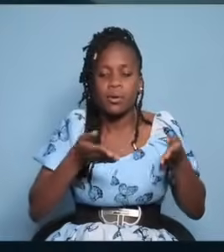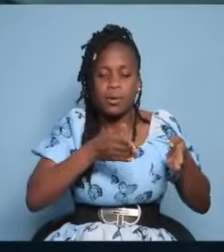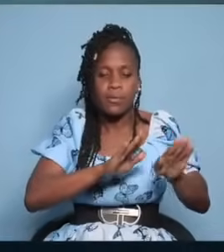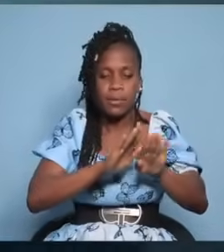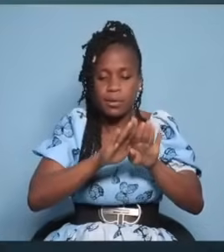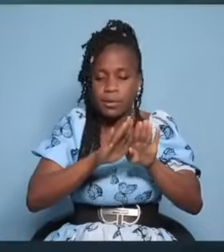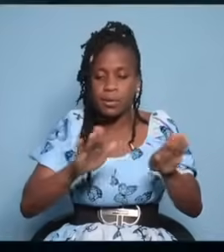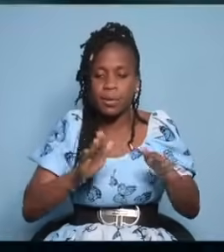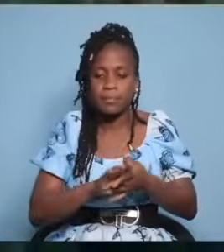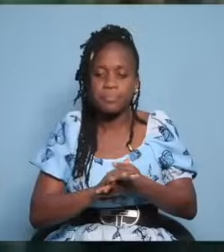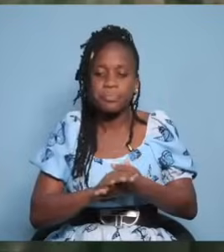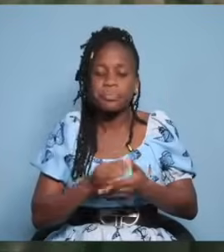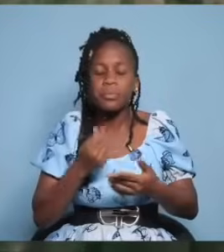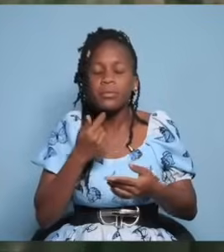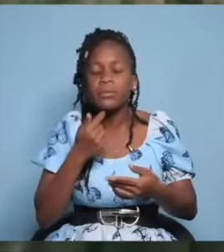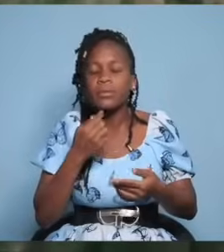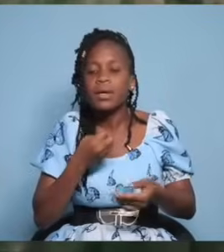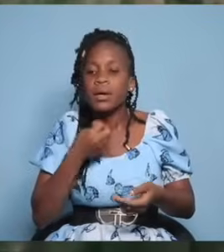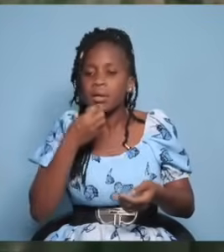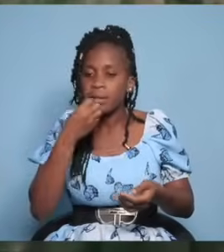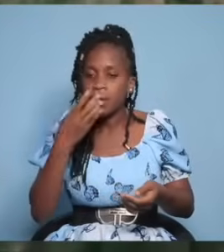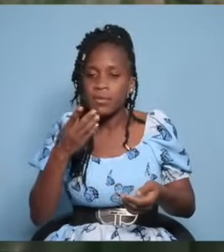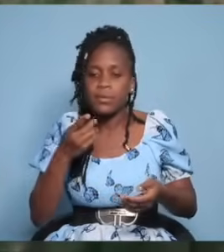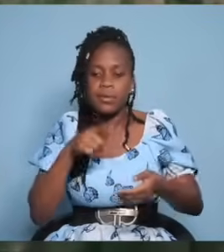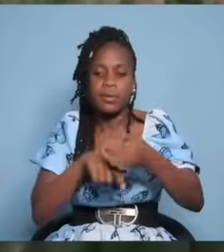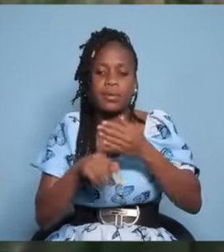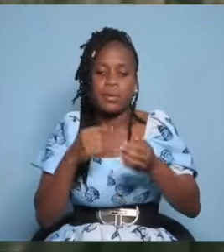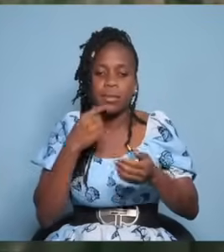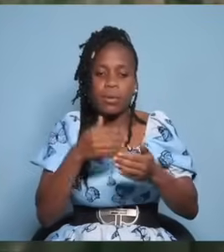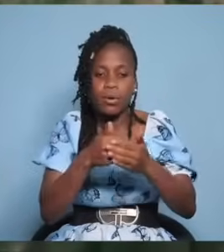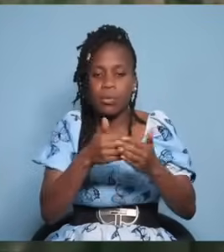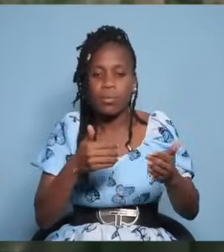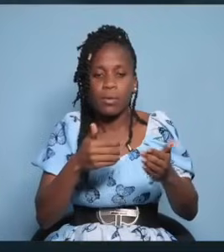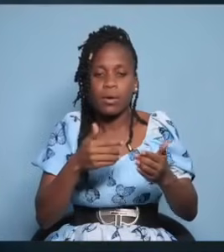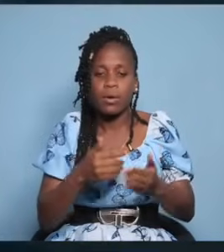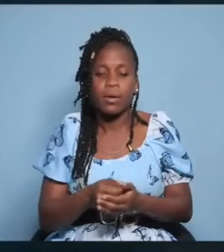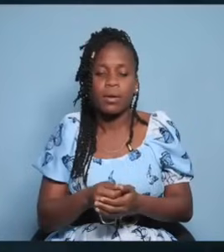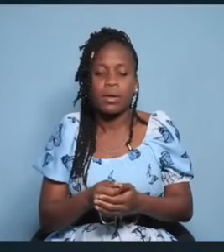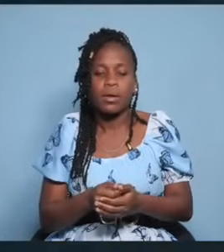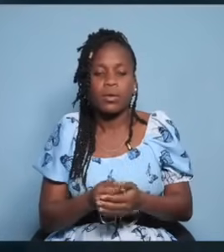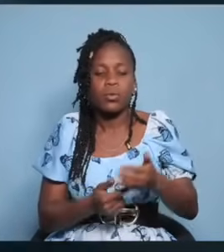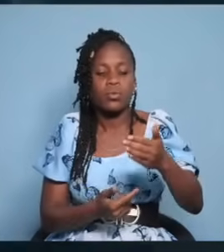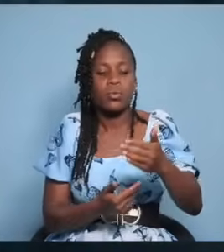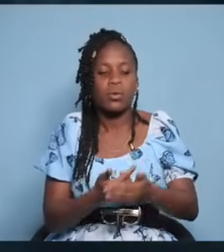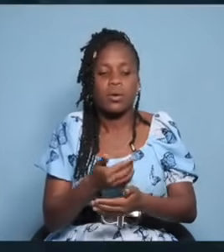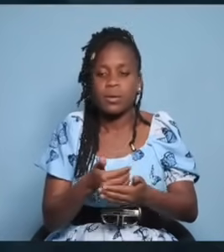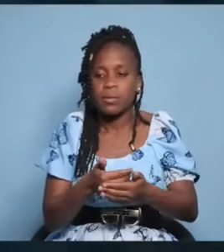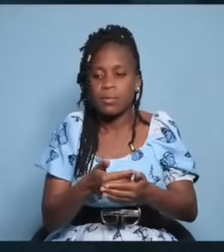Taarifa za ndani zikasema kwamba za kijasusi katika vyanzo kadhaa kadhaa vikasema